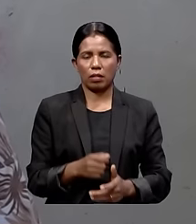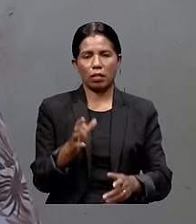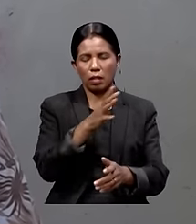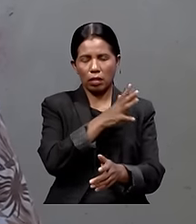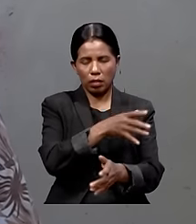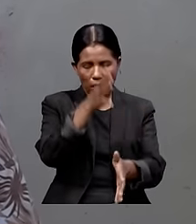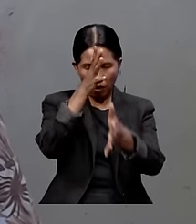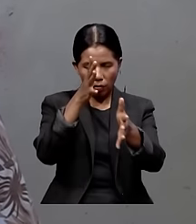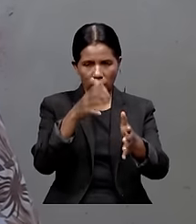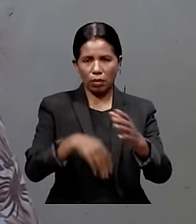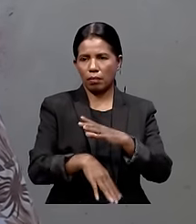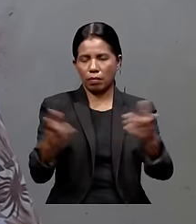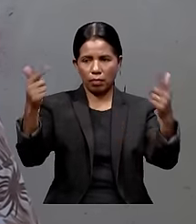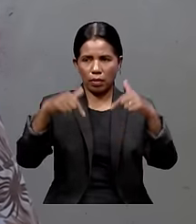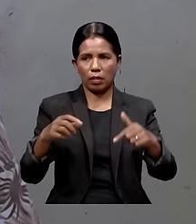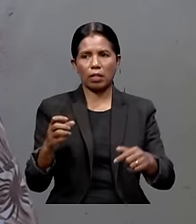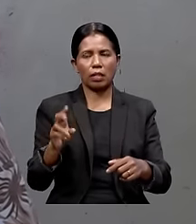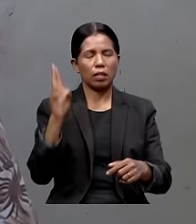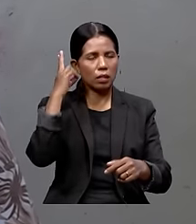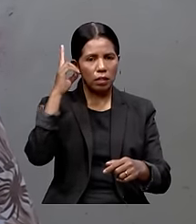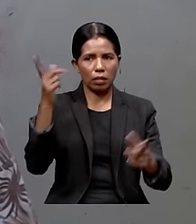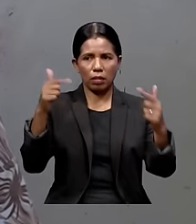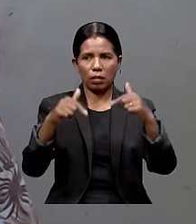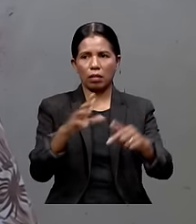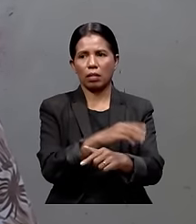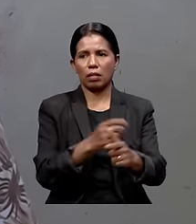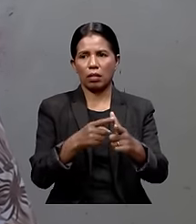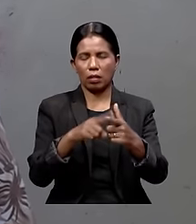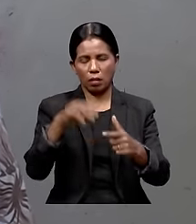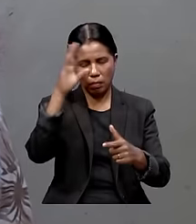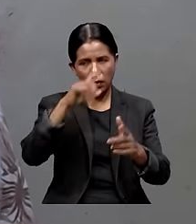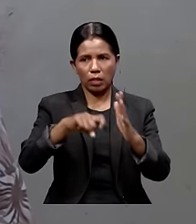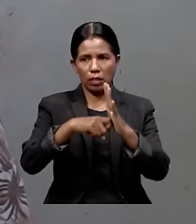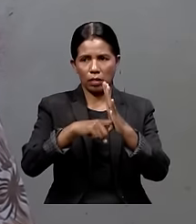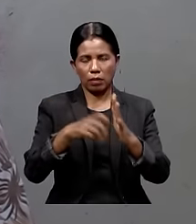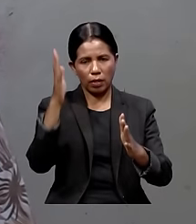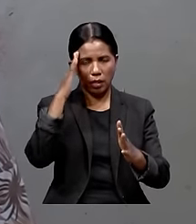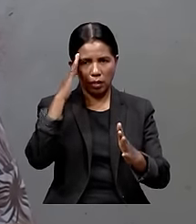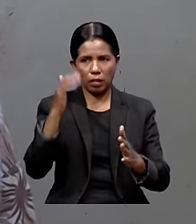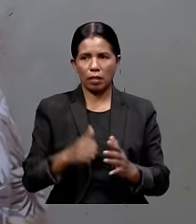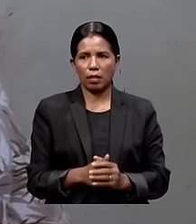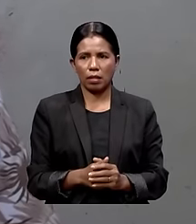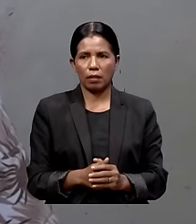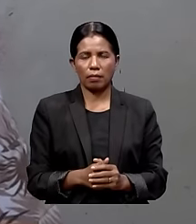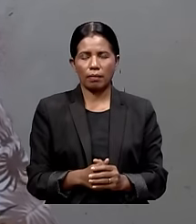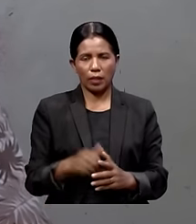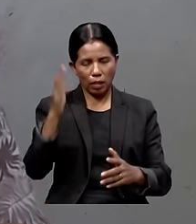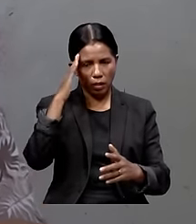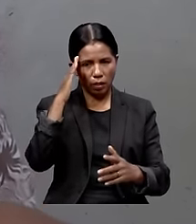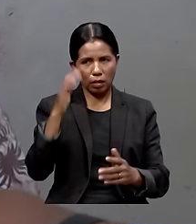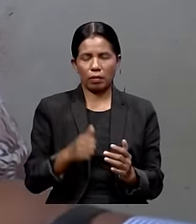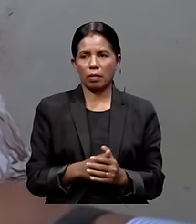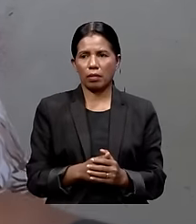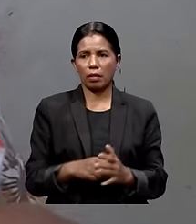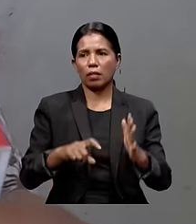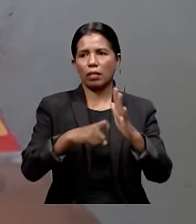ni ni ni de se hauden tiu tiu sai mane ho hor layo hak buka lai sabi hauni bani ni hatene ona ihabe ita pohoni ne ni sai de